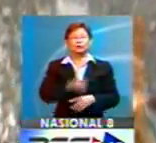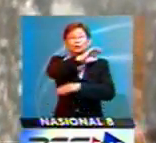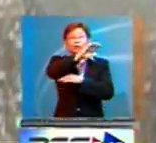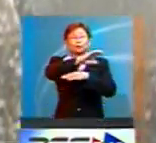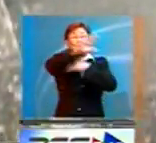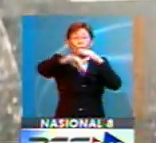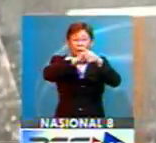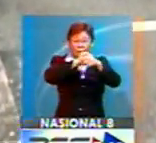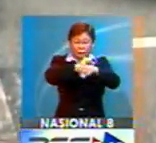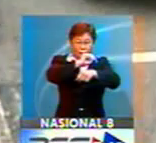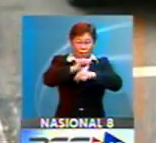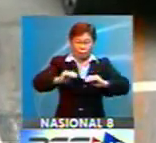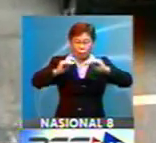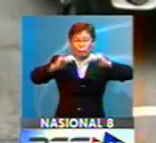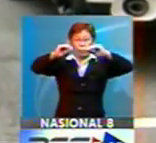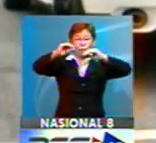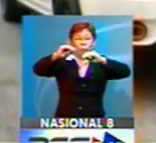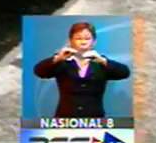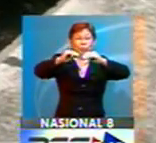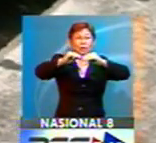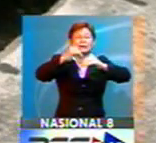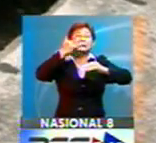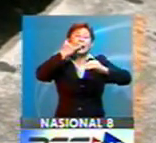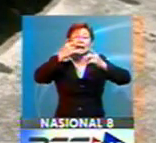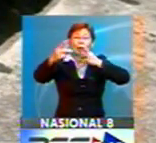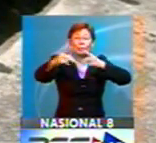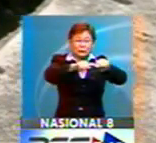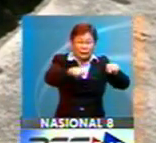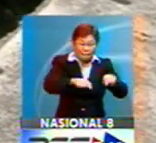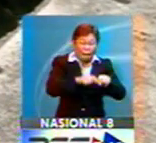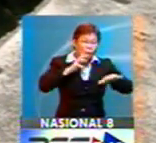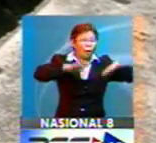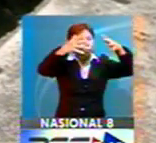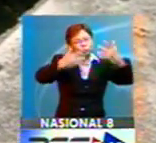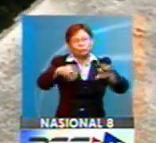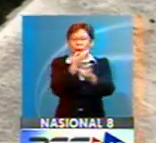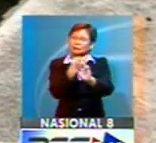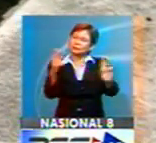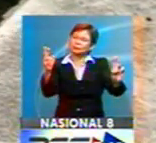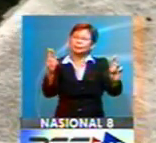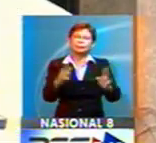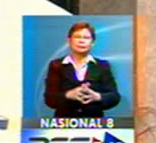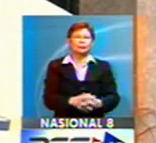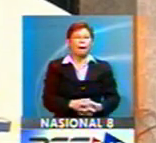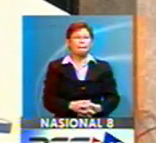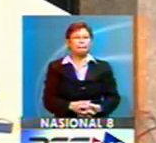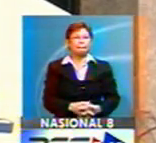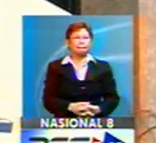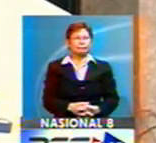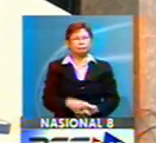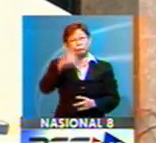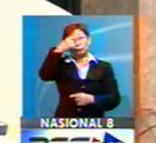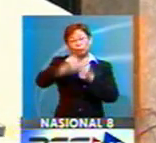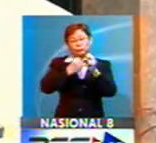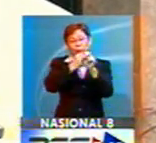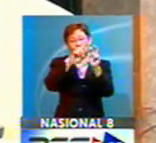Semua kerja menaik taraf pencawang dan menara telekomunikasi di kawasan terjejas banjir telah siap dilakukan. Okay, untuk tahun